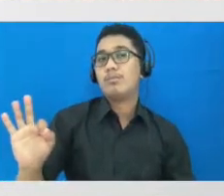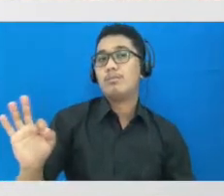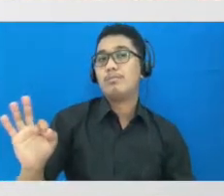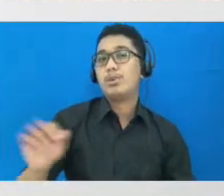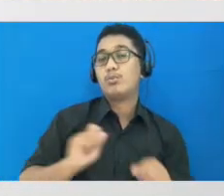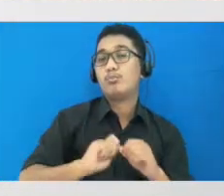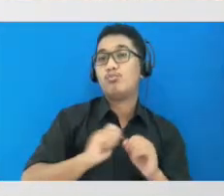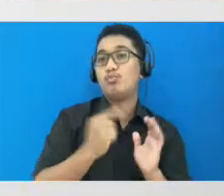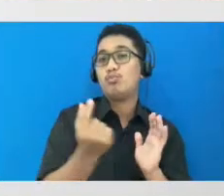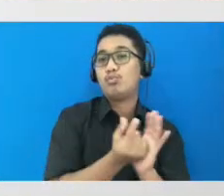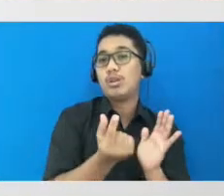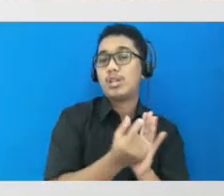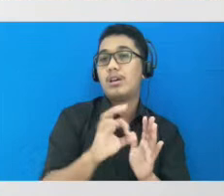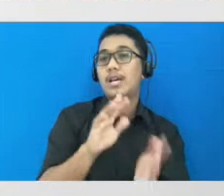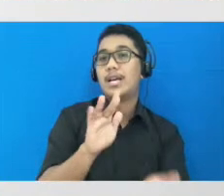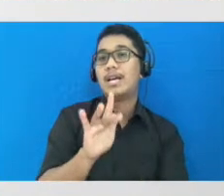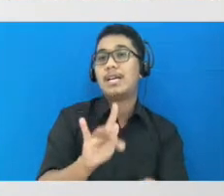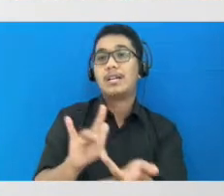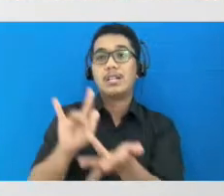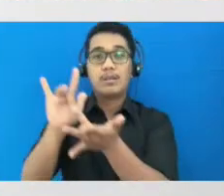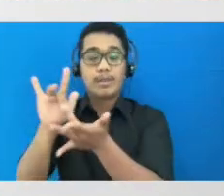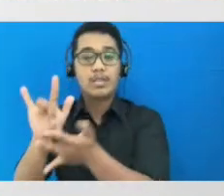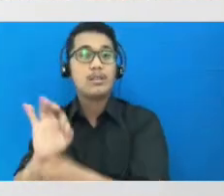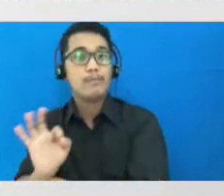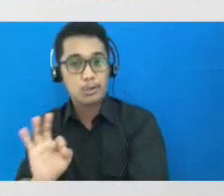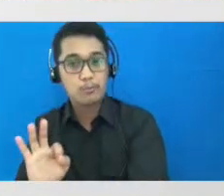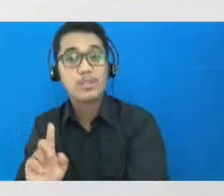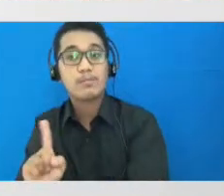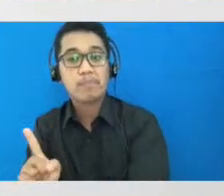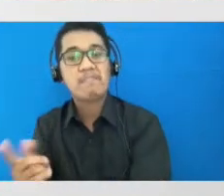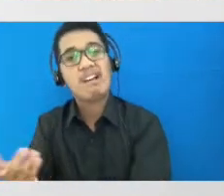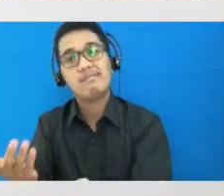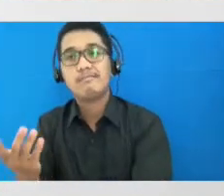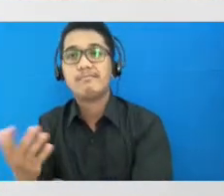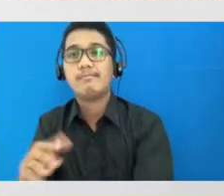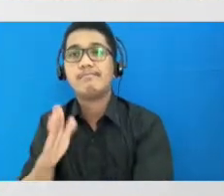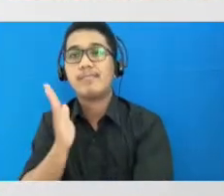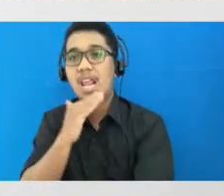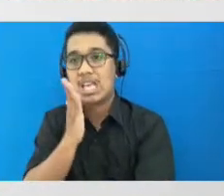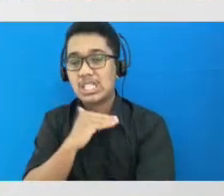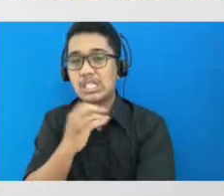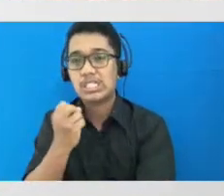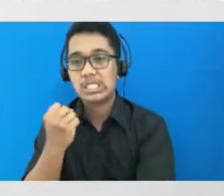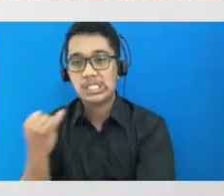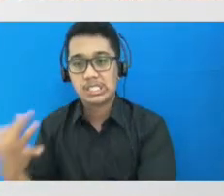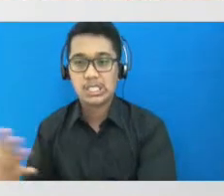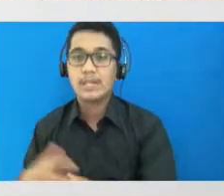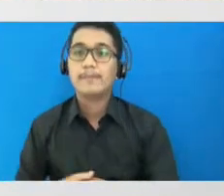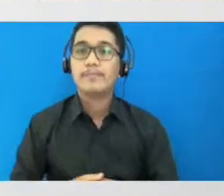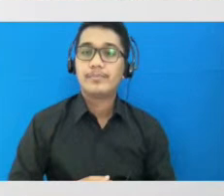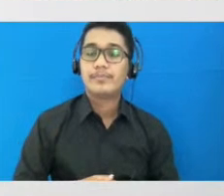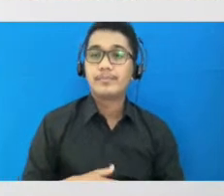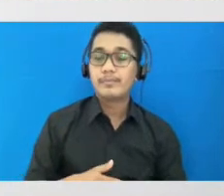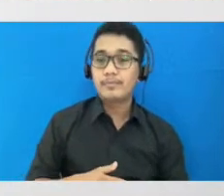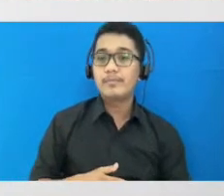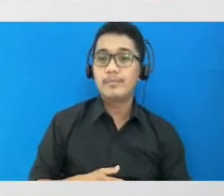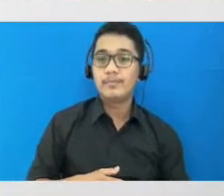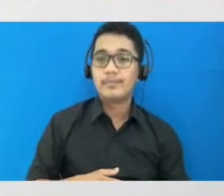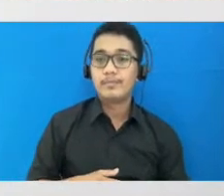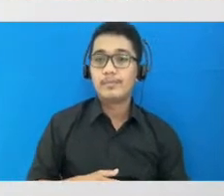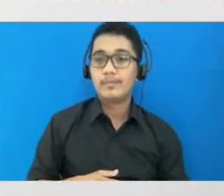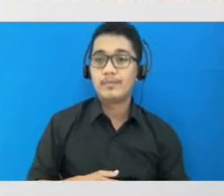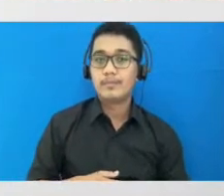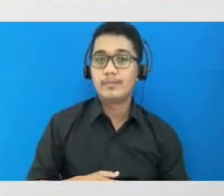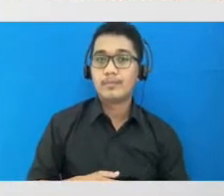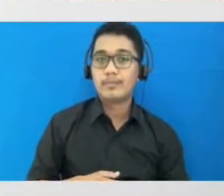terundangkan ataupun belum diresmikan karena beberapa faktor. Nah, akhirnya kalau